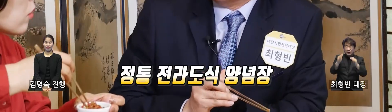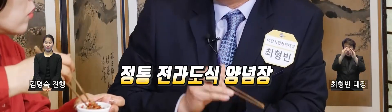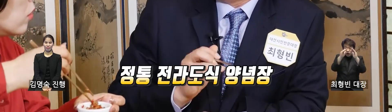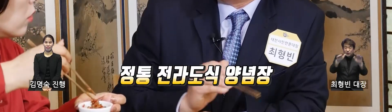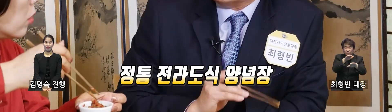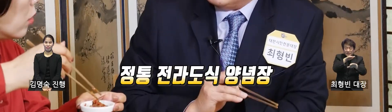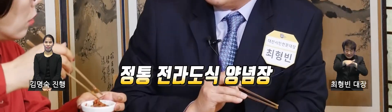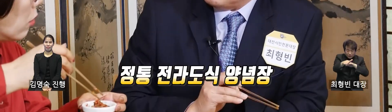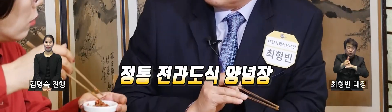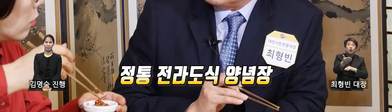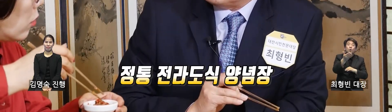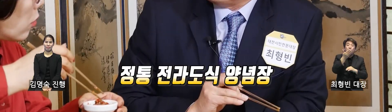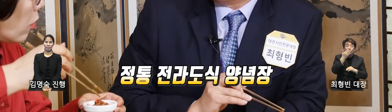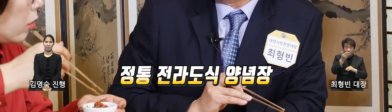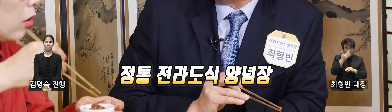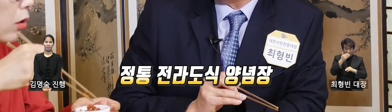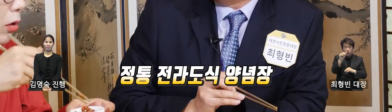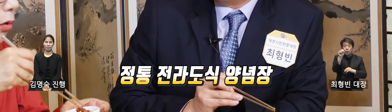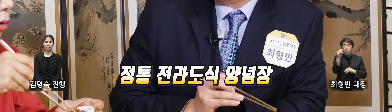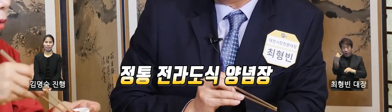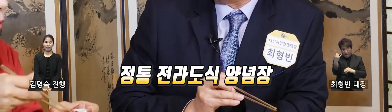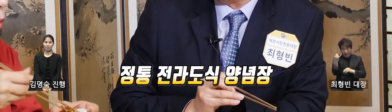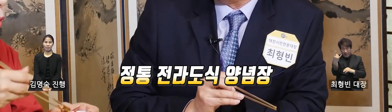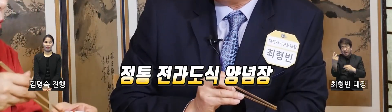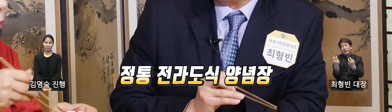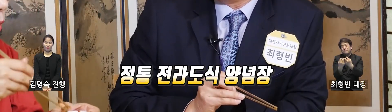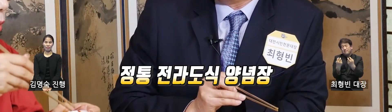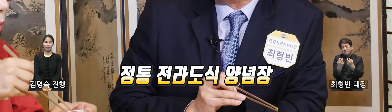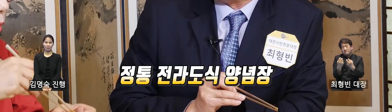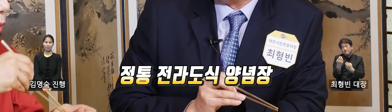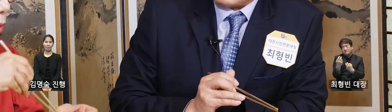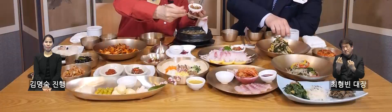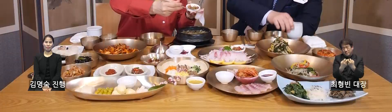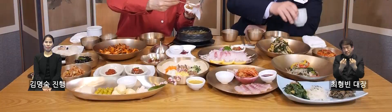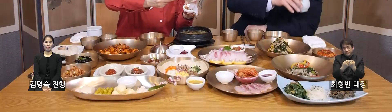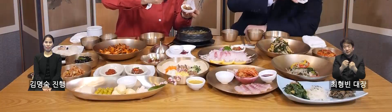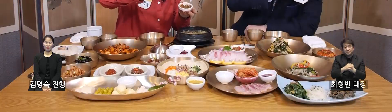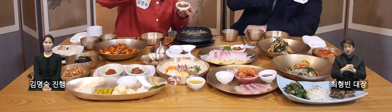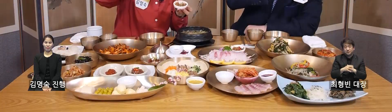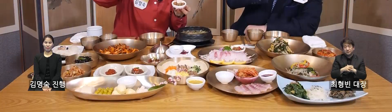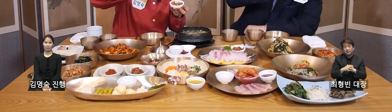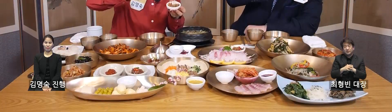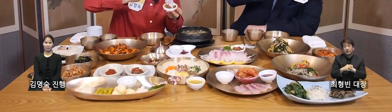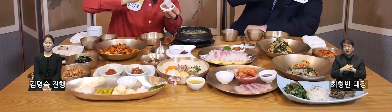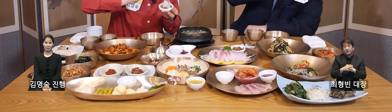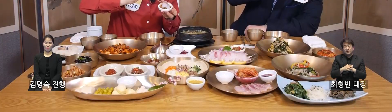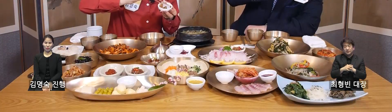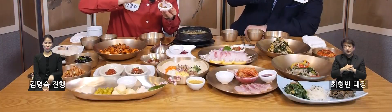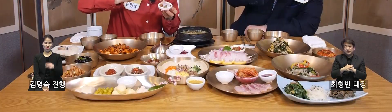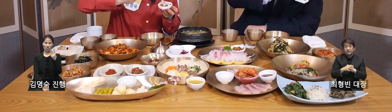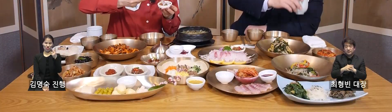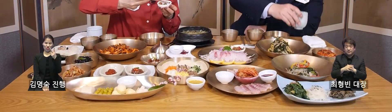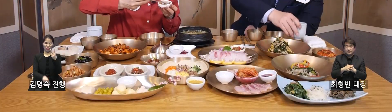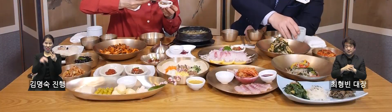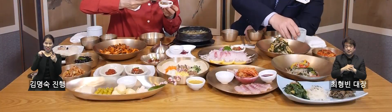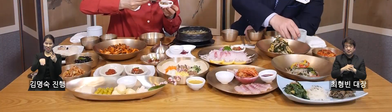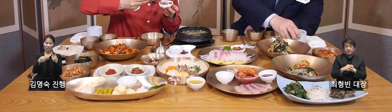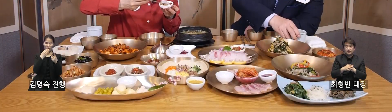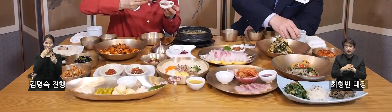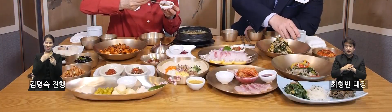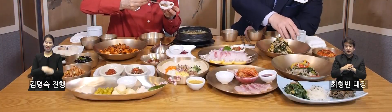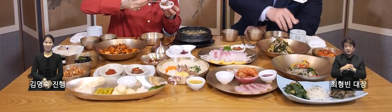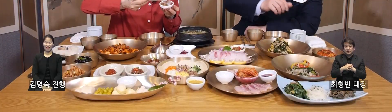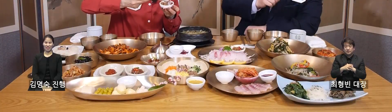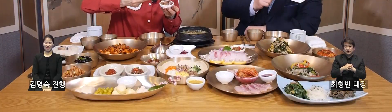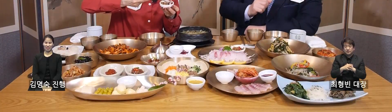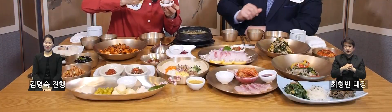에서 먹는 2 폐문 되는거 먹는 양념 일정입니다 두정 먹겠습니다 잘